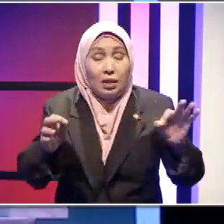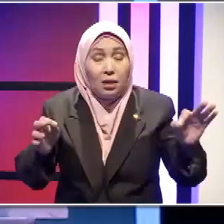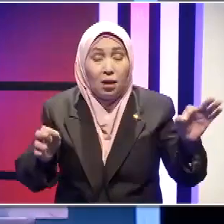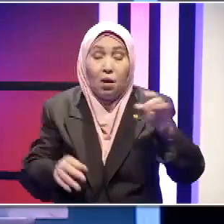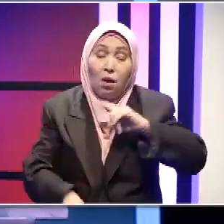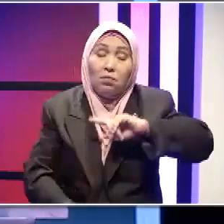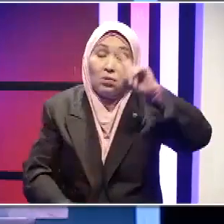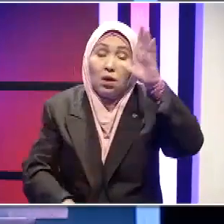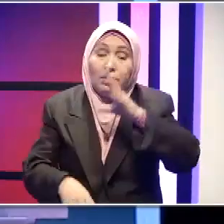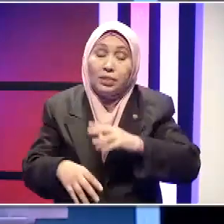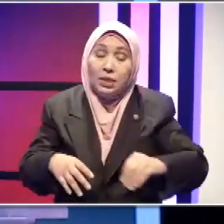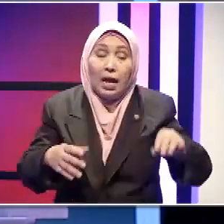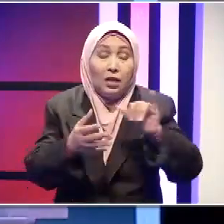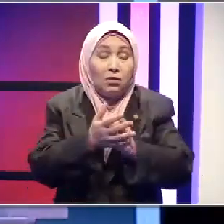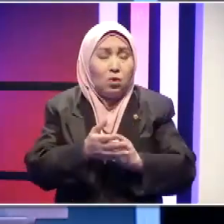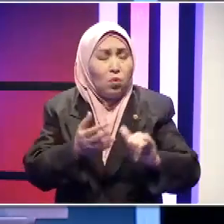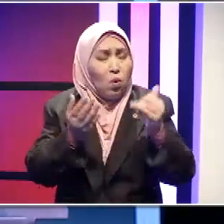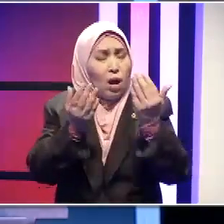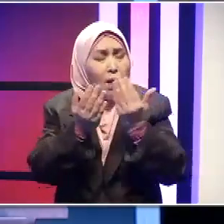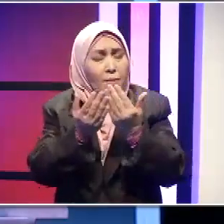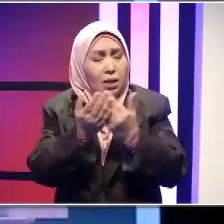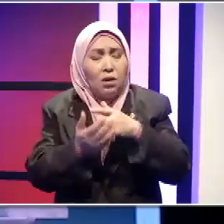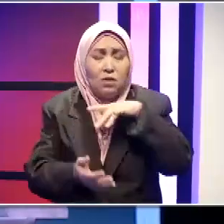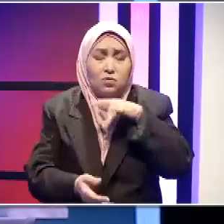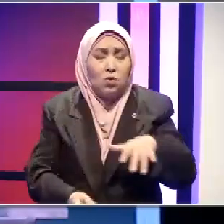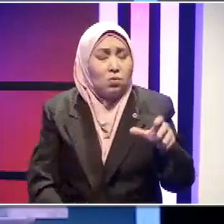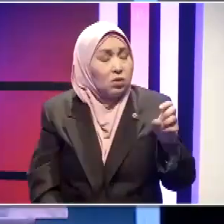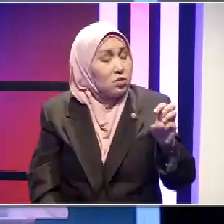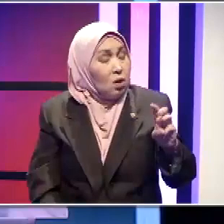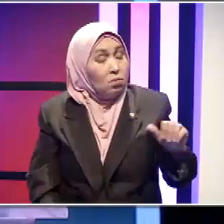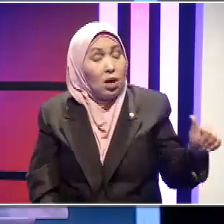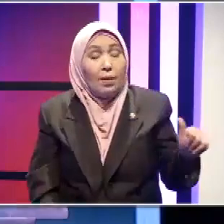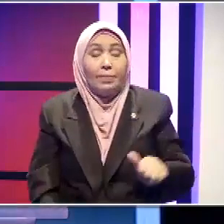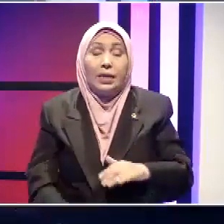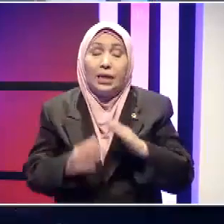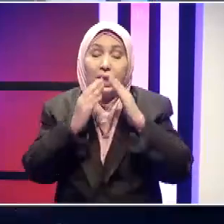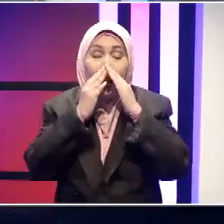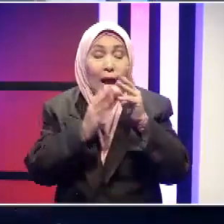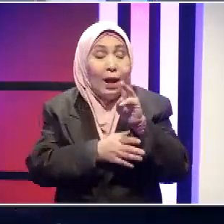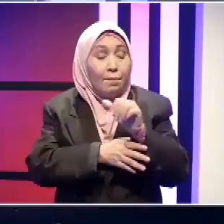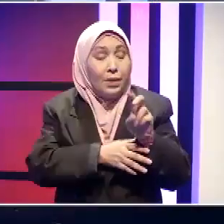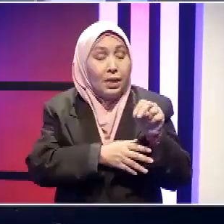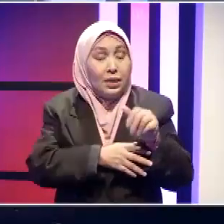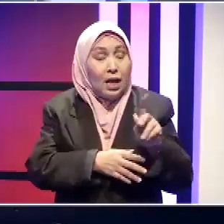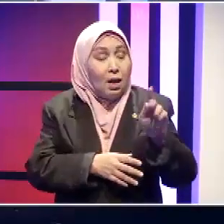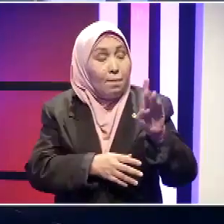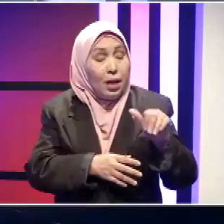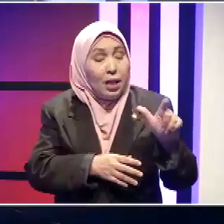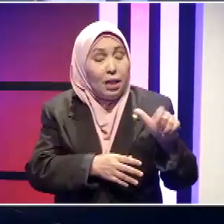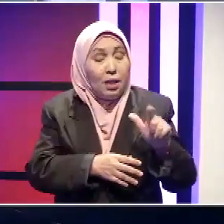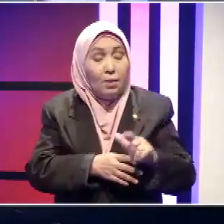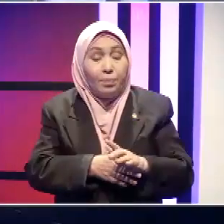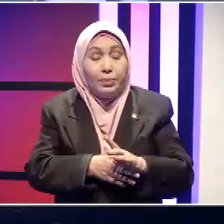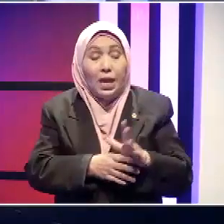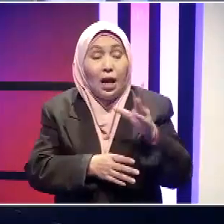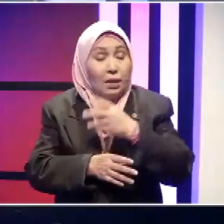Wa Alaihi wa Sallam walhamdulillahi rabbil alamin kapal bahwa ini waalaikum